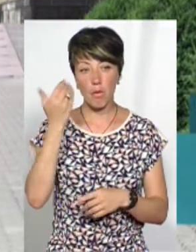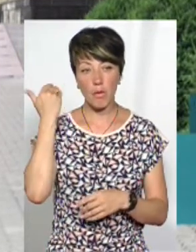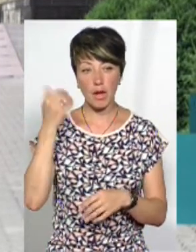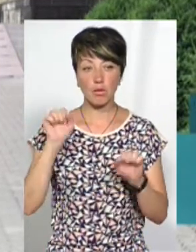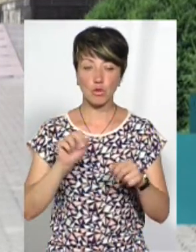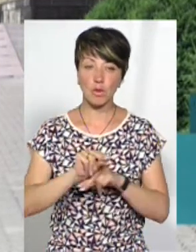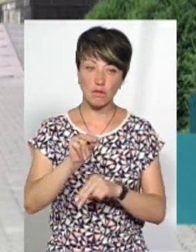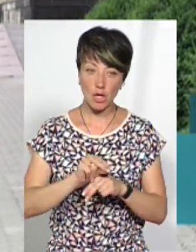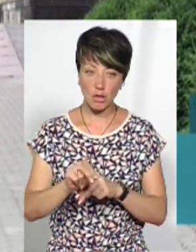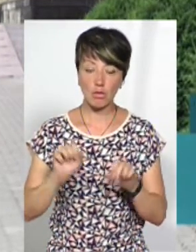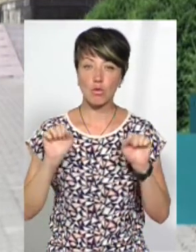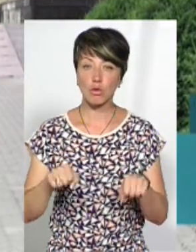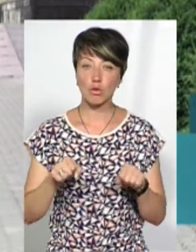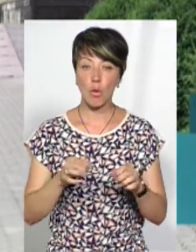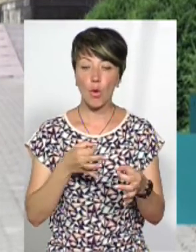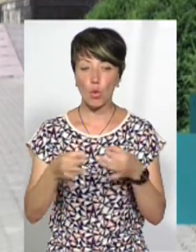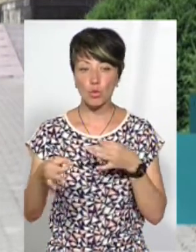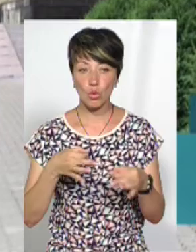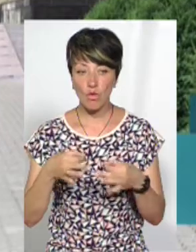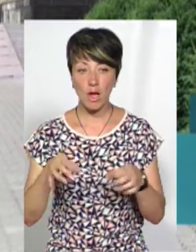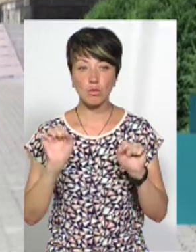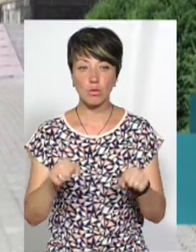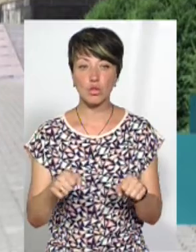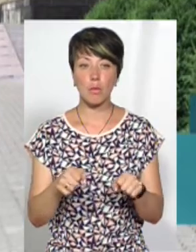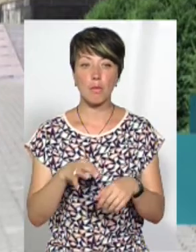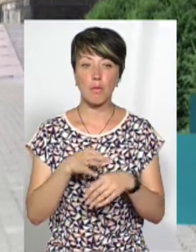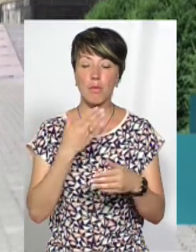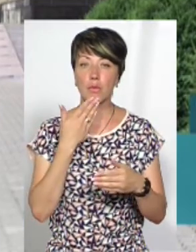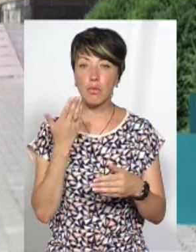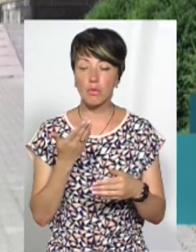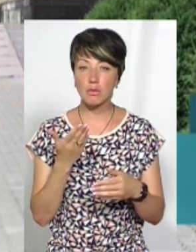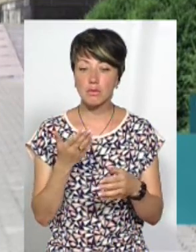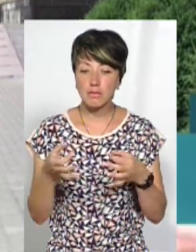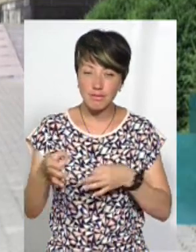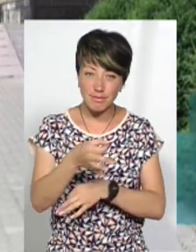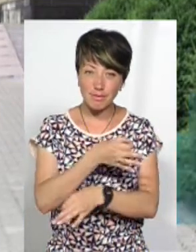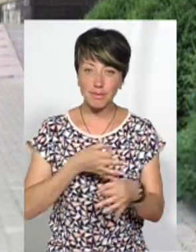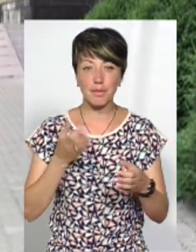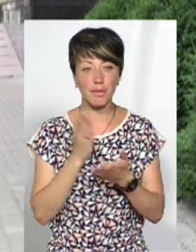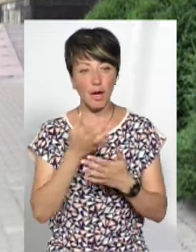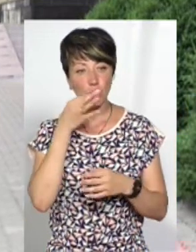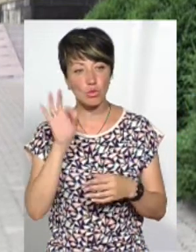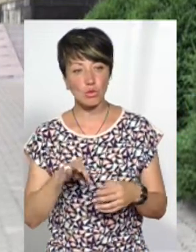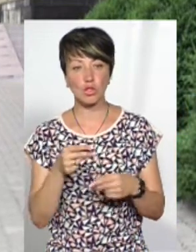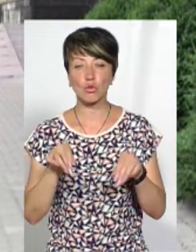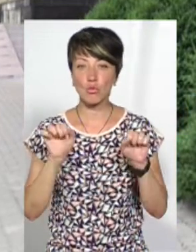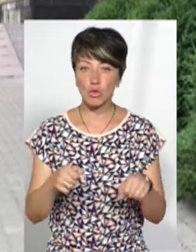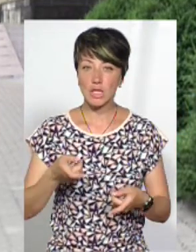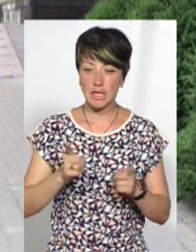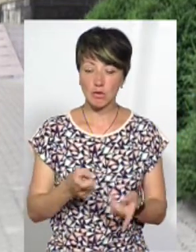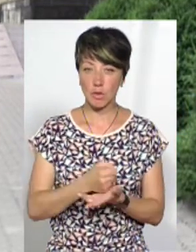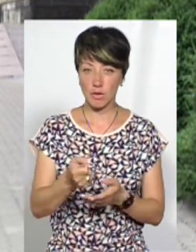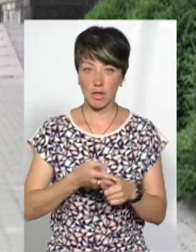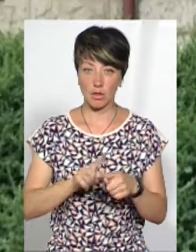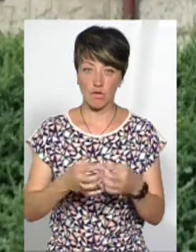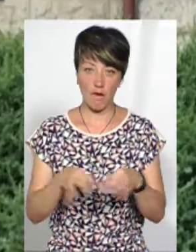можемо навчати, ми їх можемо проконсультувати, ми з ними можемо проговорити, розуміючи, чи дійсно вони мають цей досвід і чи вони дійсно можуть претендувати на